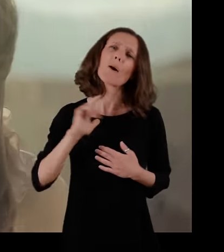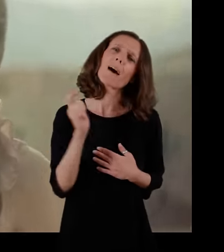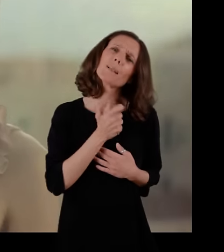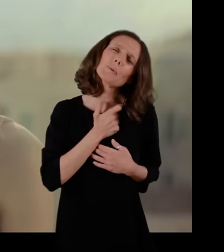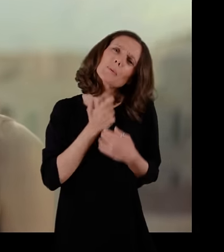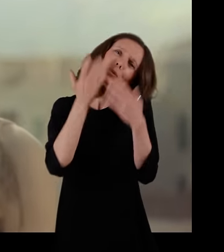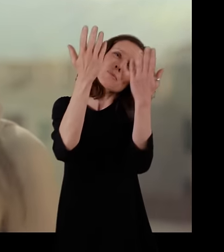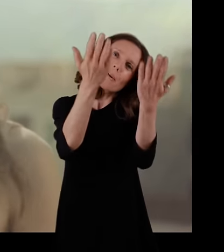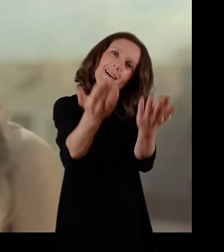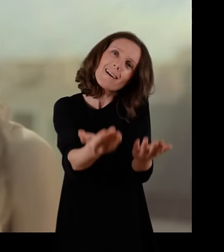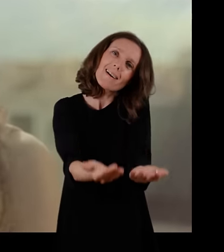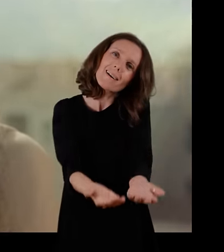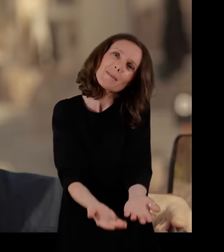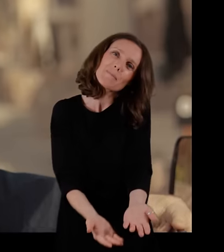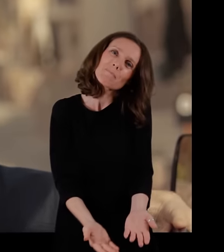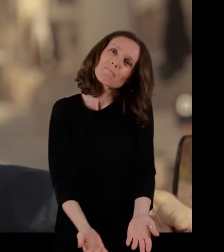moja